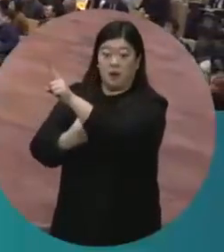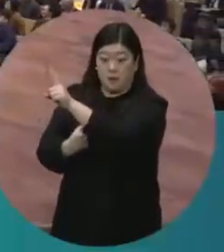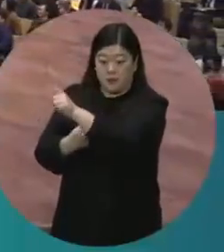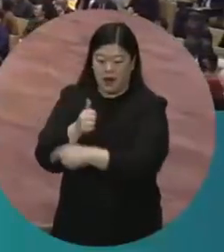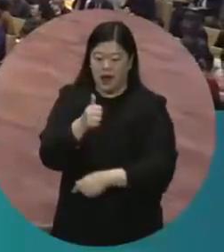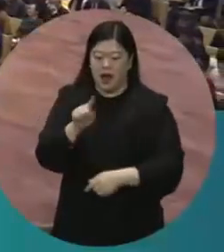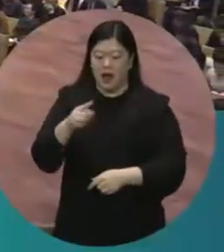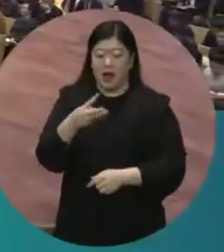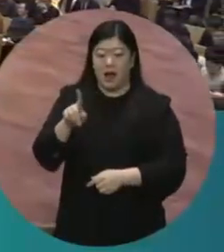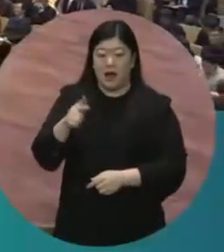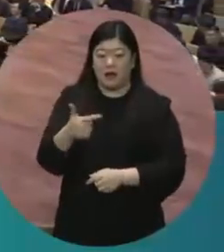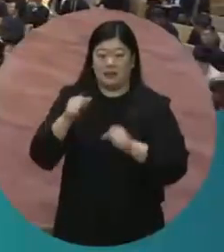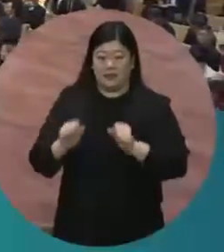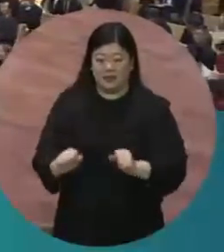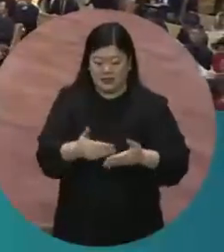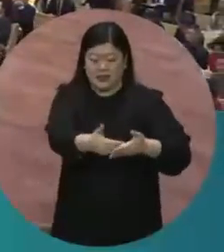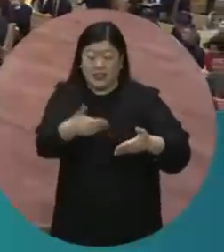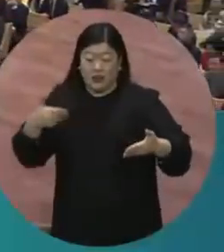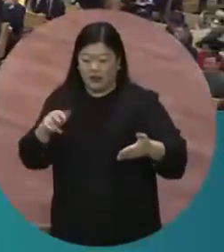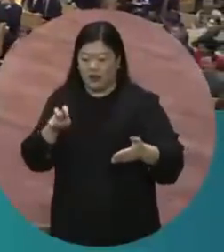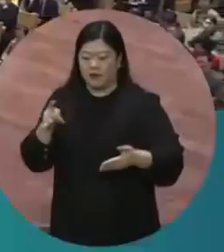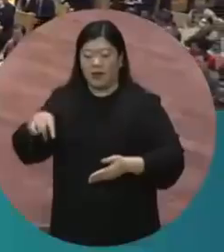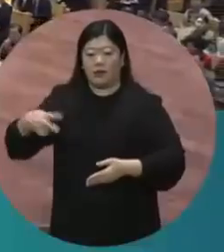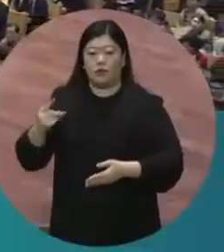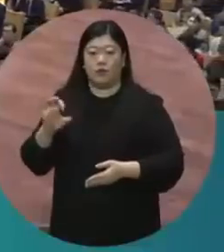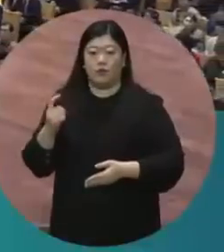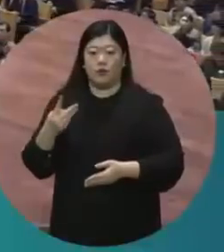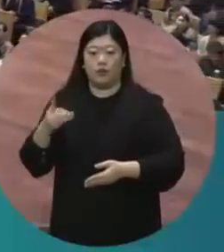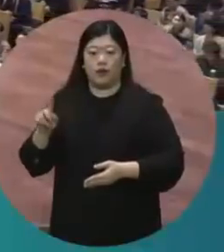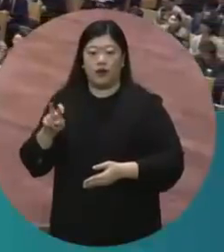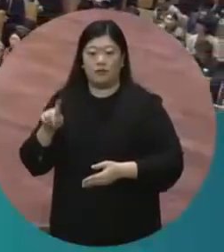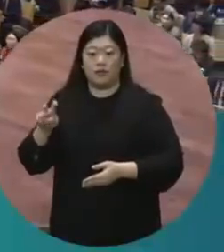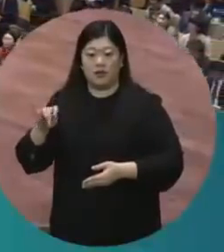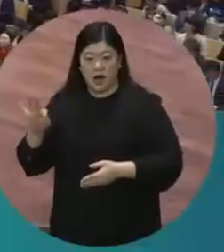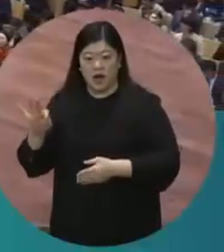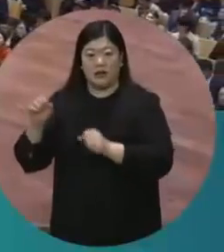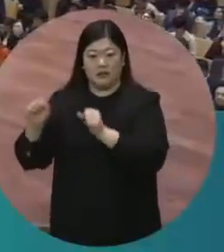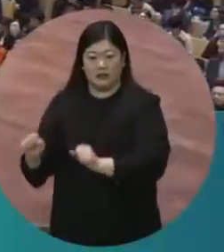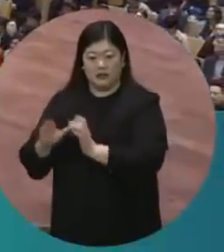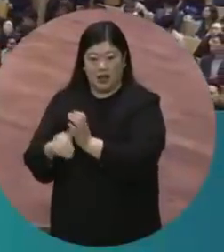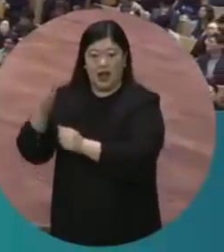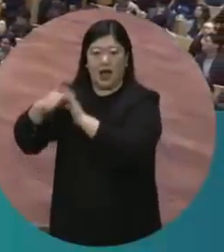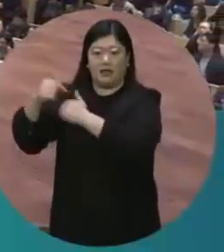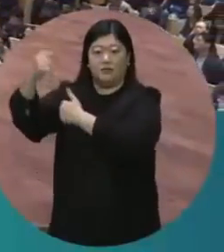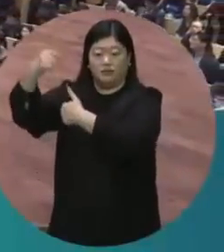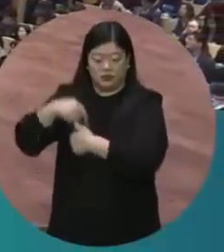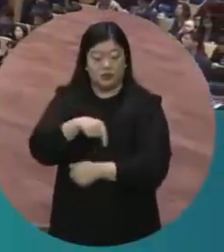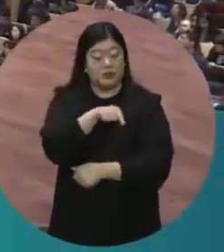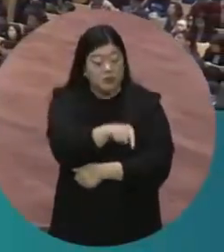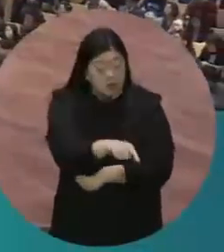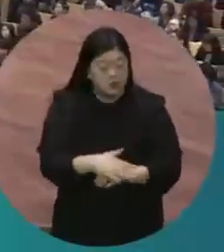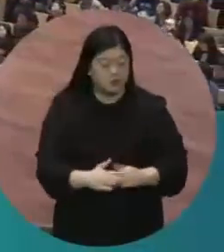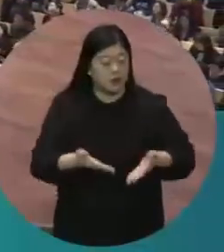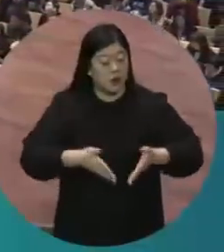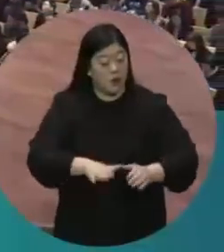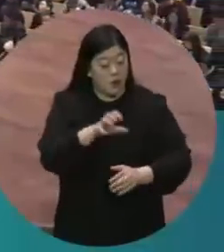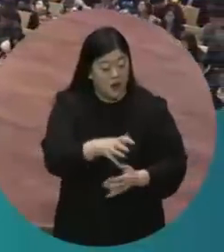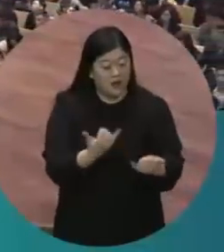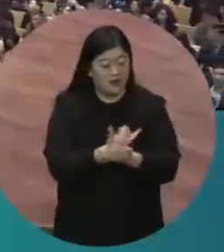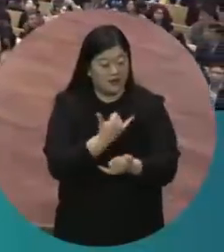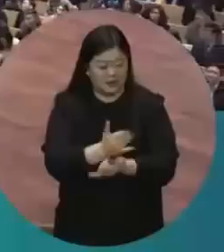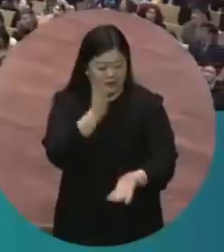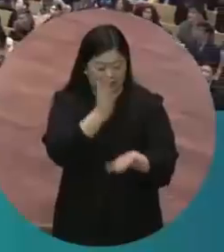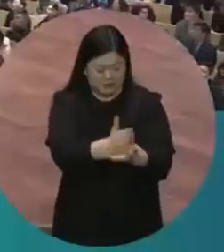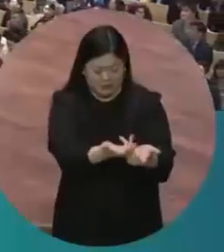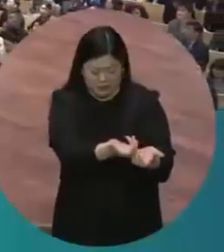전 메소포타미에 있을 때 영광의 하나님이 그에게 보여 이르시되 내 고향과 친척을 떠나 내가 내게 보일 땅으로